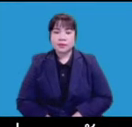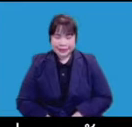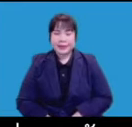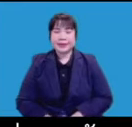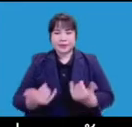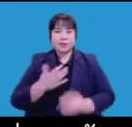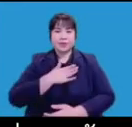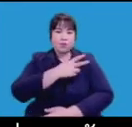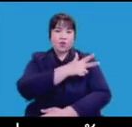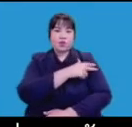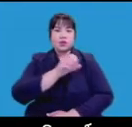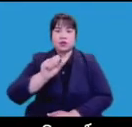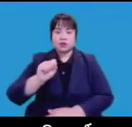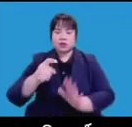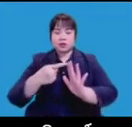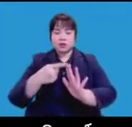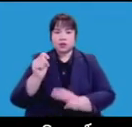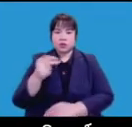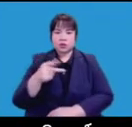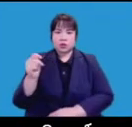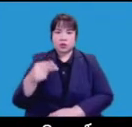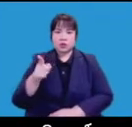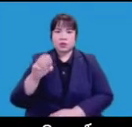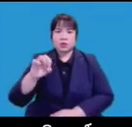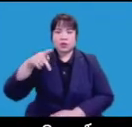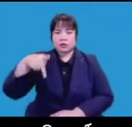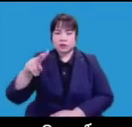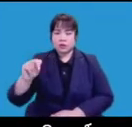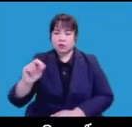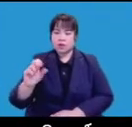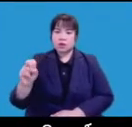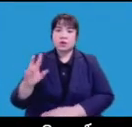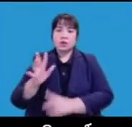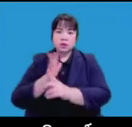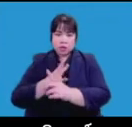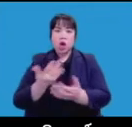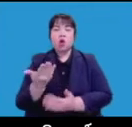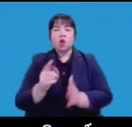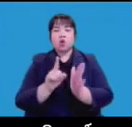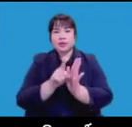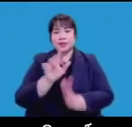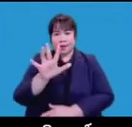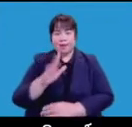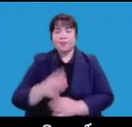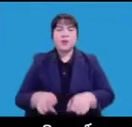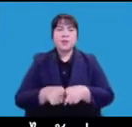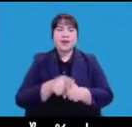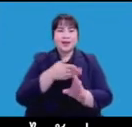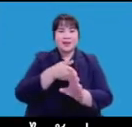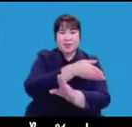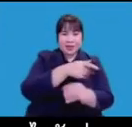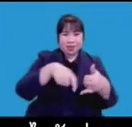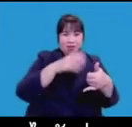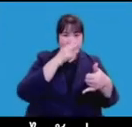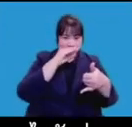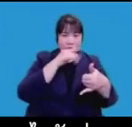ครับขออนุญาตครับผมสุทธิพงศ์นะครับขออนุญาตใช้เวลาสัก5นาทีนะครับในการอธิบายนี้นะครับก็แน่นอนครับก็อย่างที่ทางดร.วันฉัตรได้กล่าวไปน